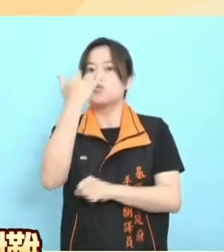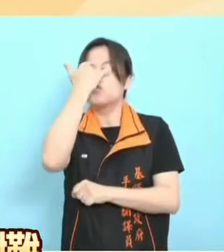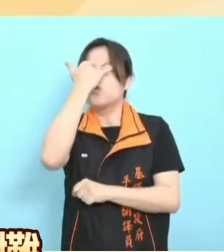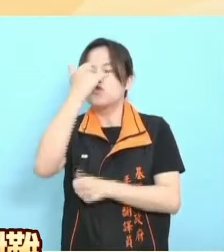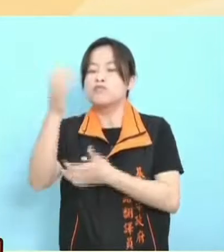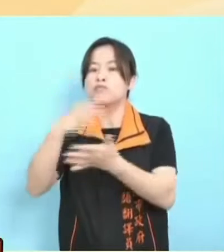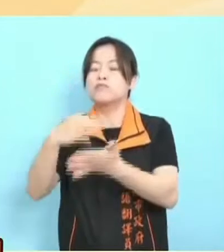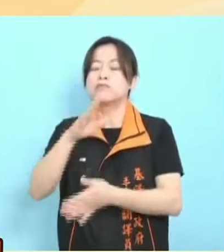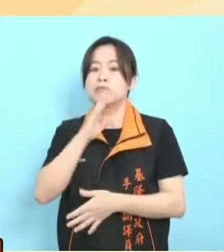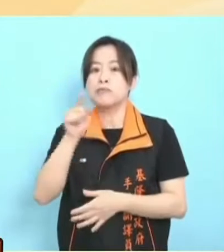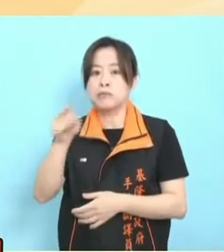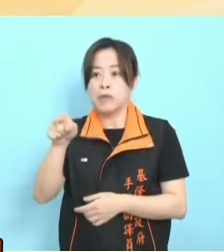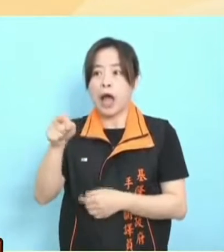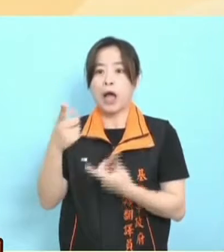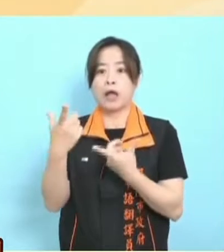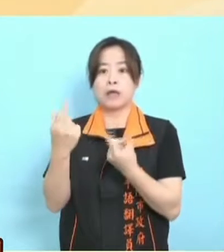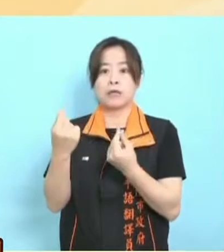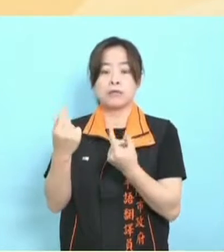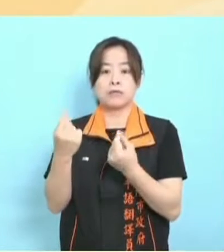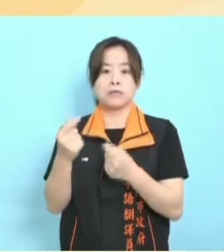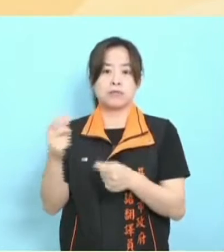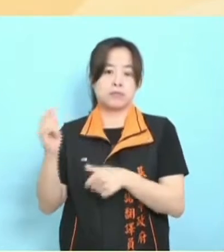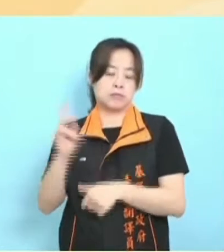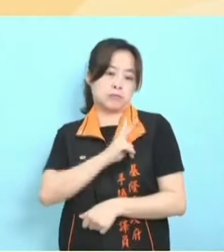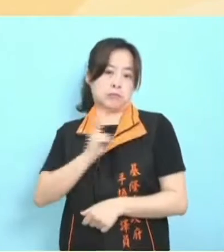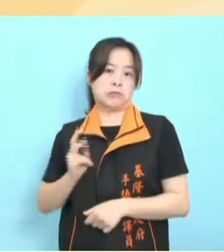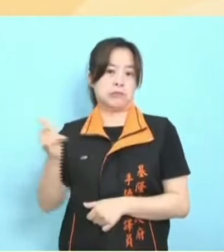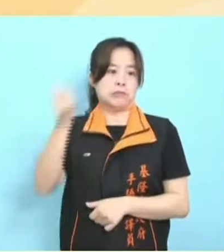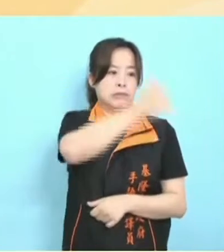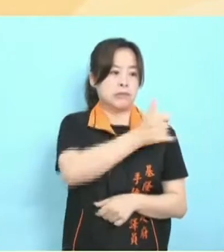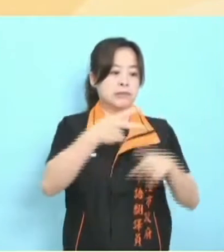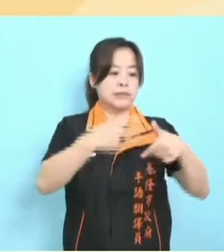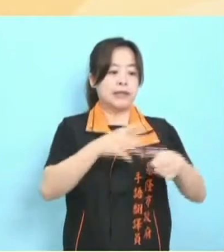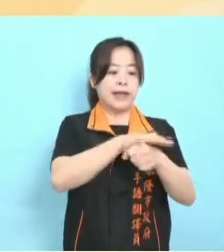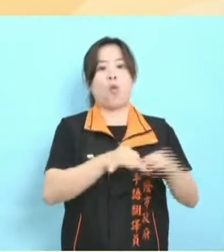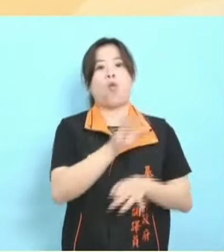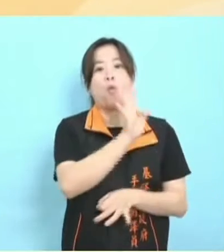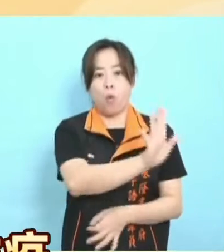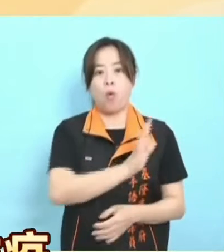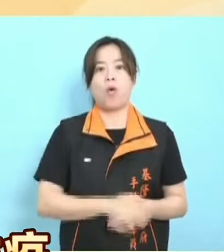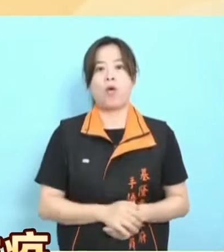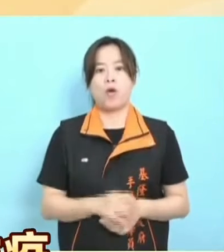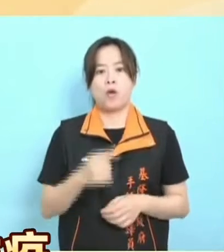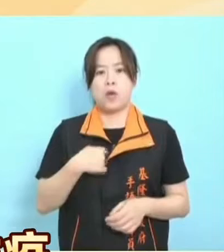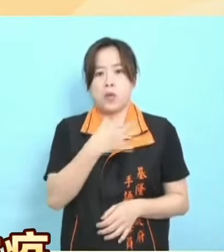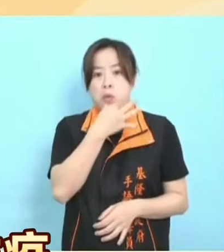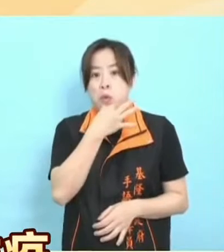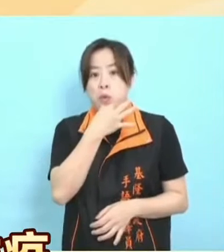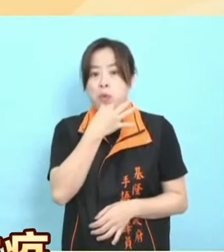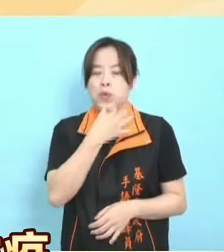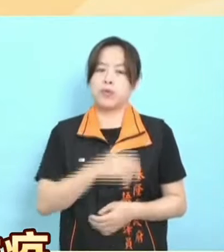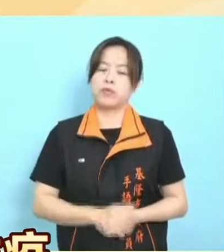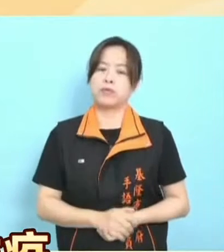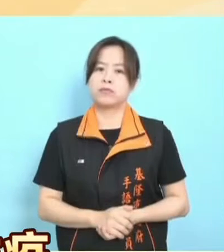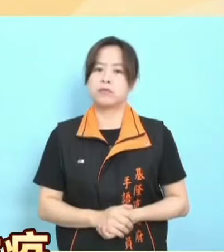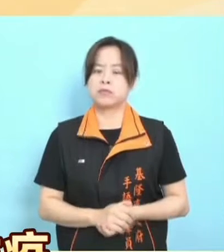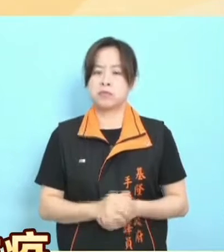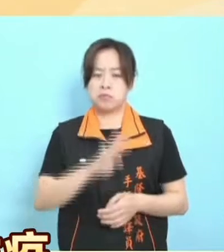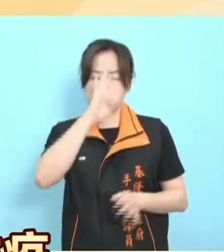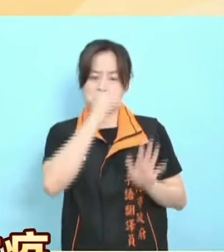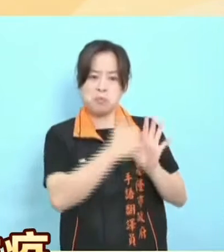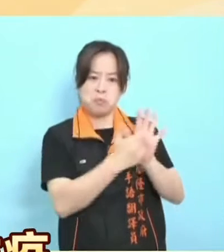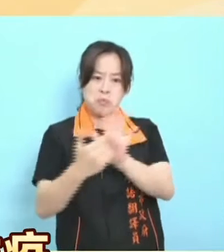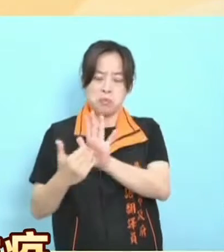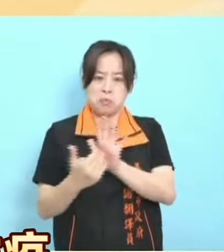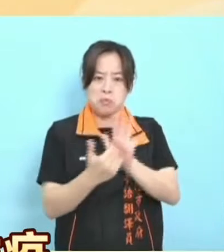摊，但是他也在我们的仁爱市场来营业。那我们为了去做预防性